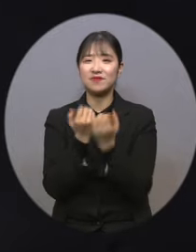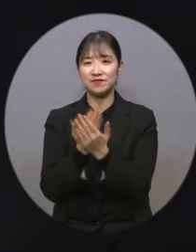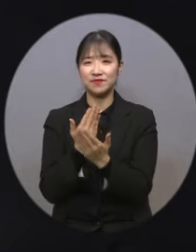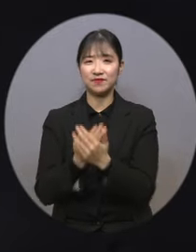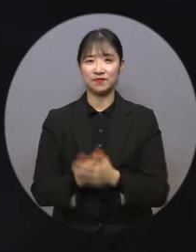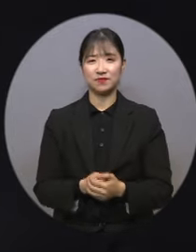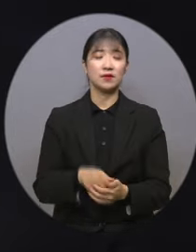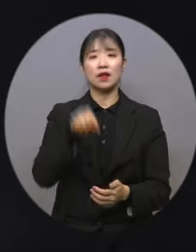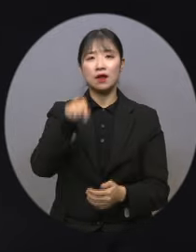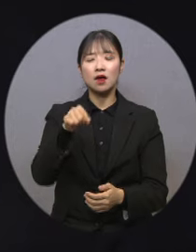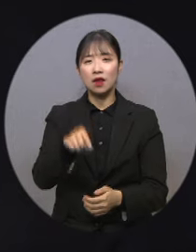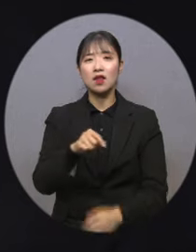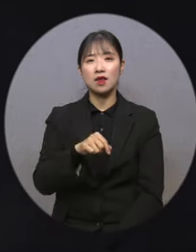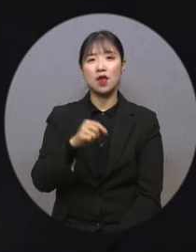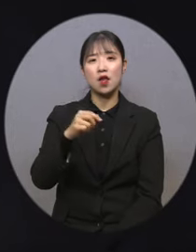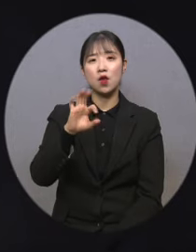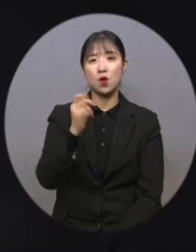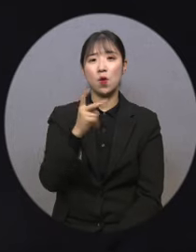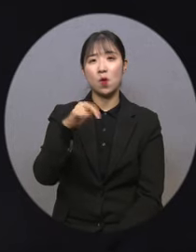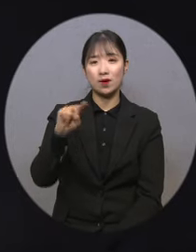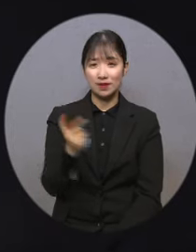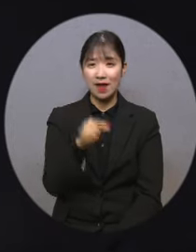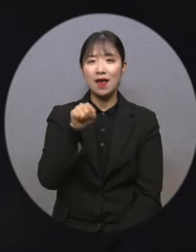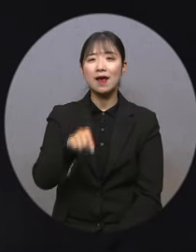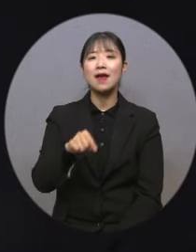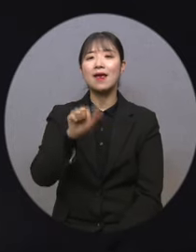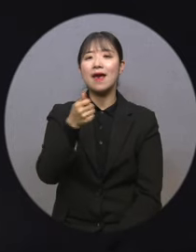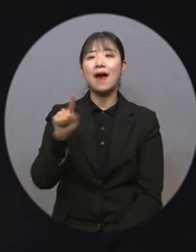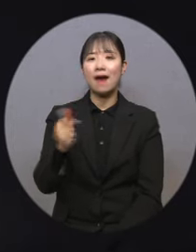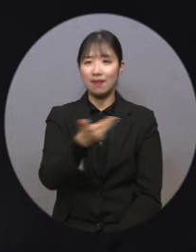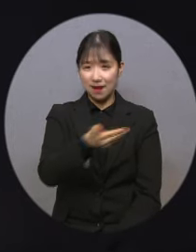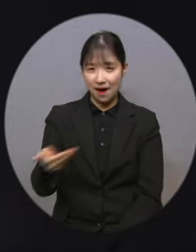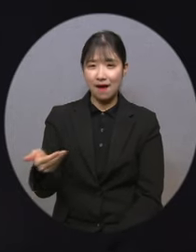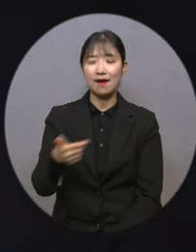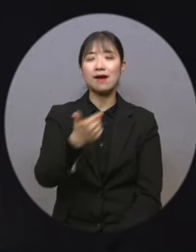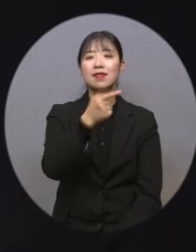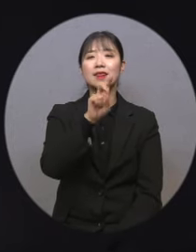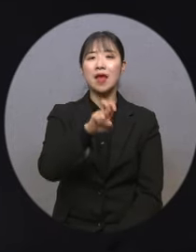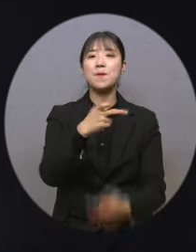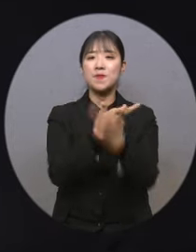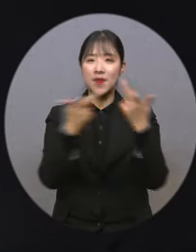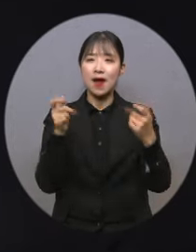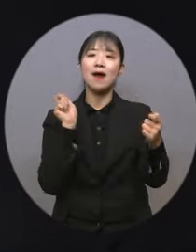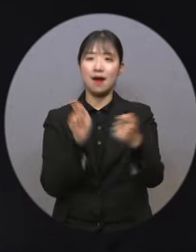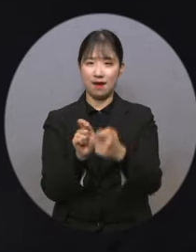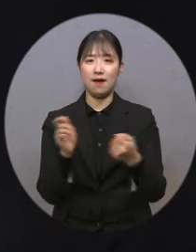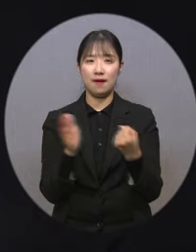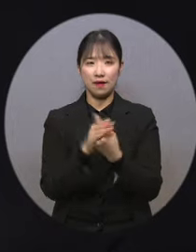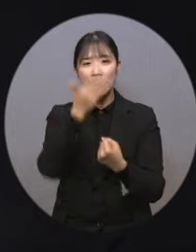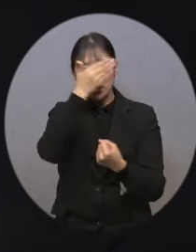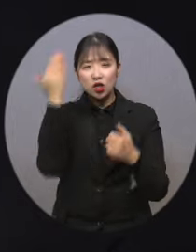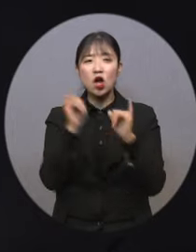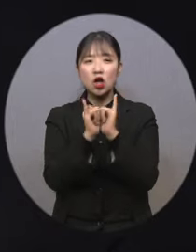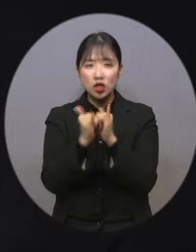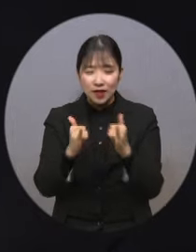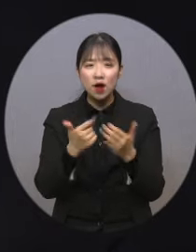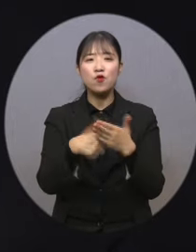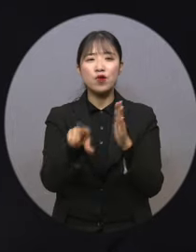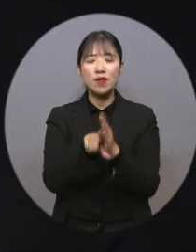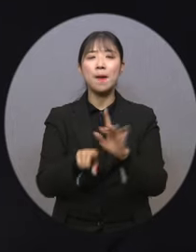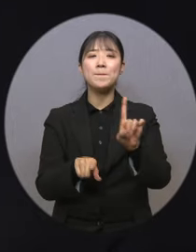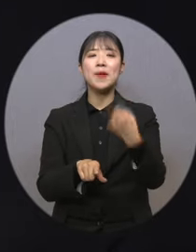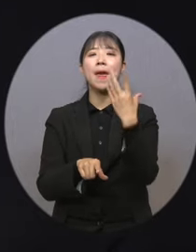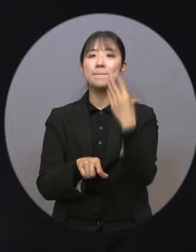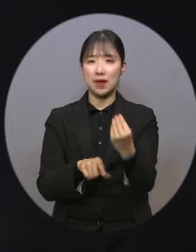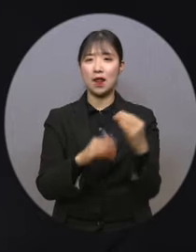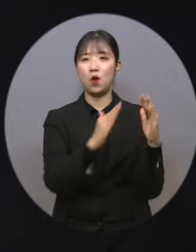미군기지 100만평 은 한강 하고 다 있고 남산 하고 다 있어요 그래서 거기에 청년들을 위한 주택을 100만원을